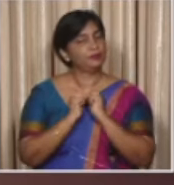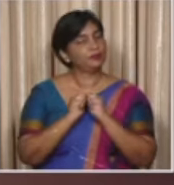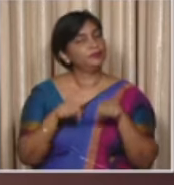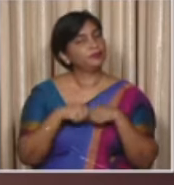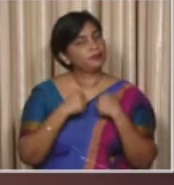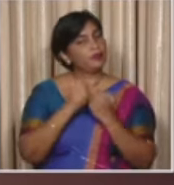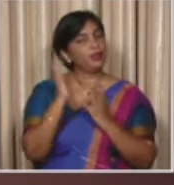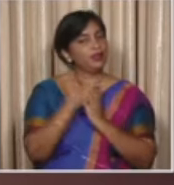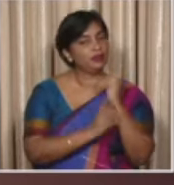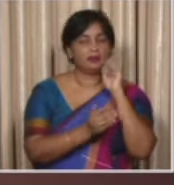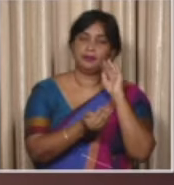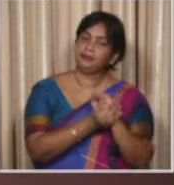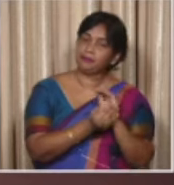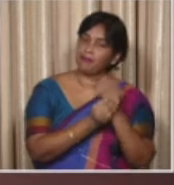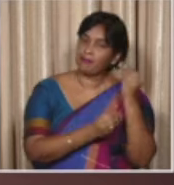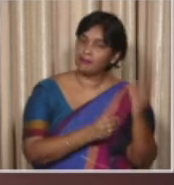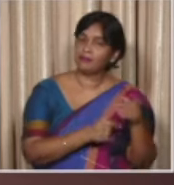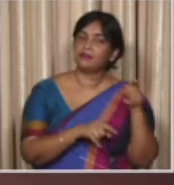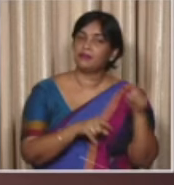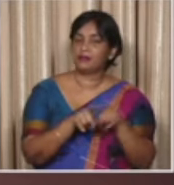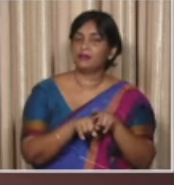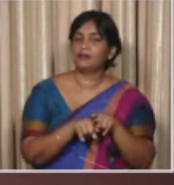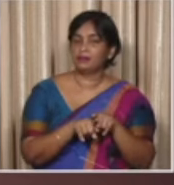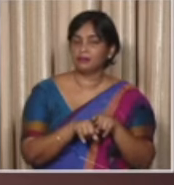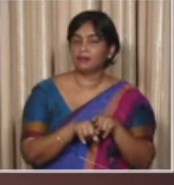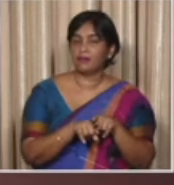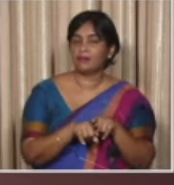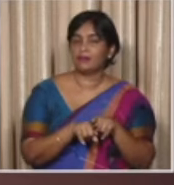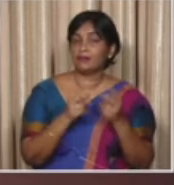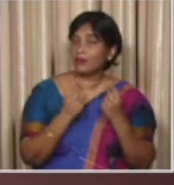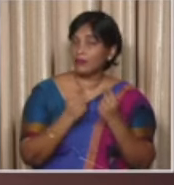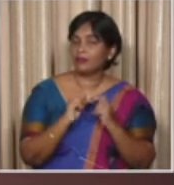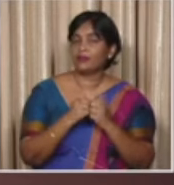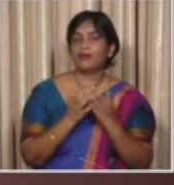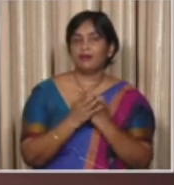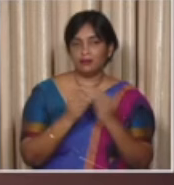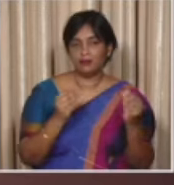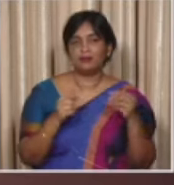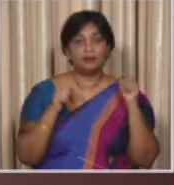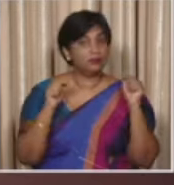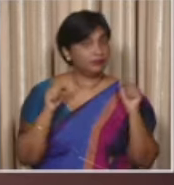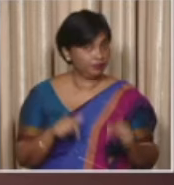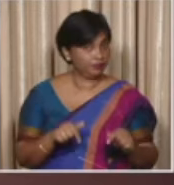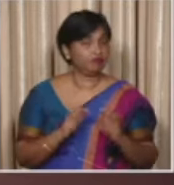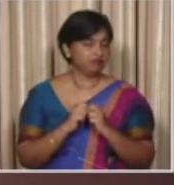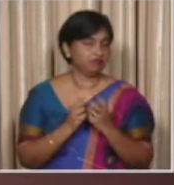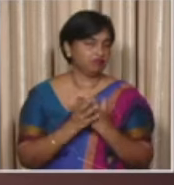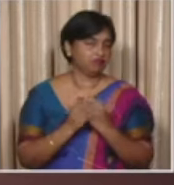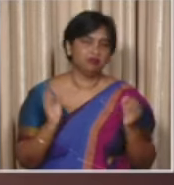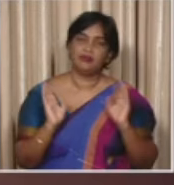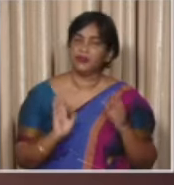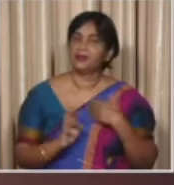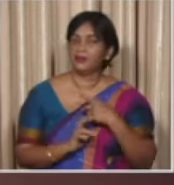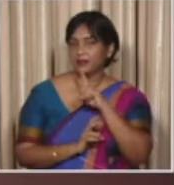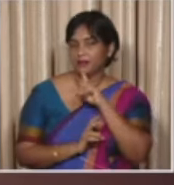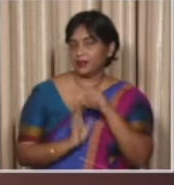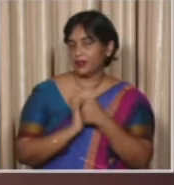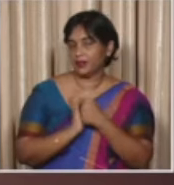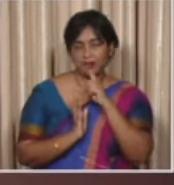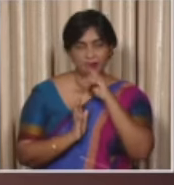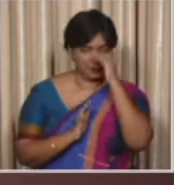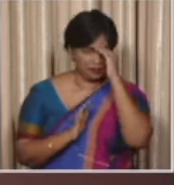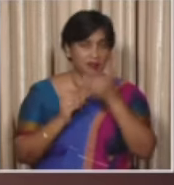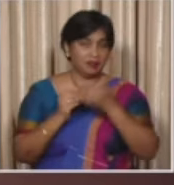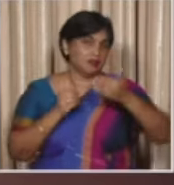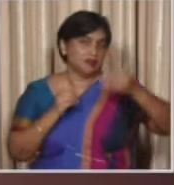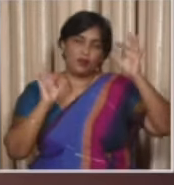සමිතිවල අයිතිවාසිකම් සුරක්ෂිත කරලා දීම. ඒ නිසා ඒ වෙනුවෙන් ඔබතුමා ඉක්මනින්ම විසඳන්න මම හිතන්නේ අද නම් විසඳිය යුතුයි කියලා තමයි අපි හිතන්නේ. ගරු කතා නැතිතුමනි ප්‍රශ්නේ